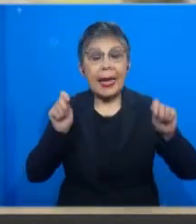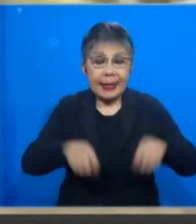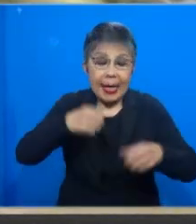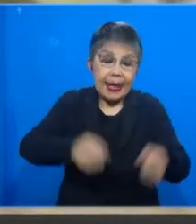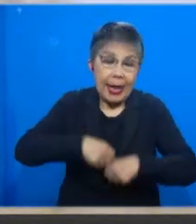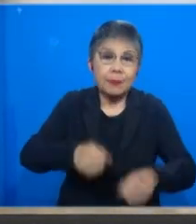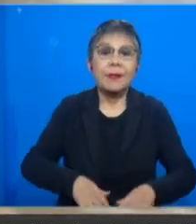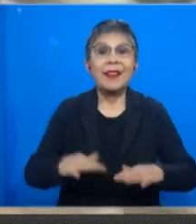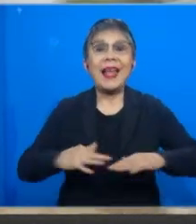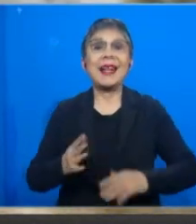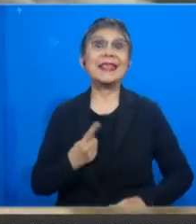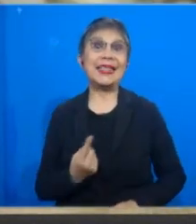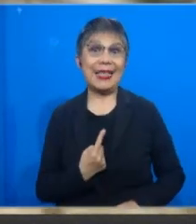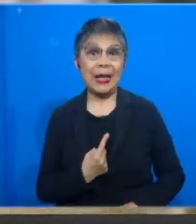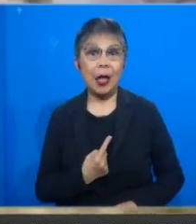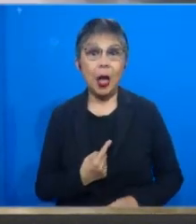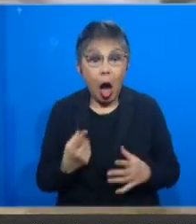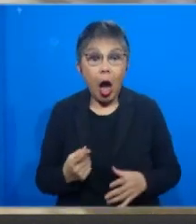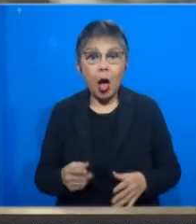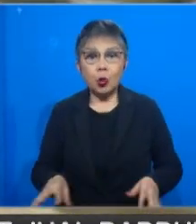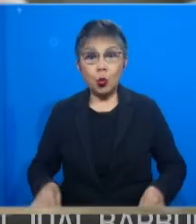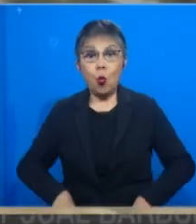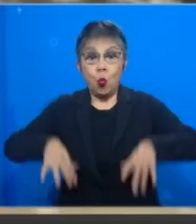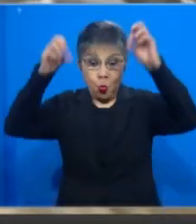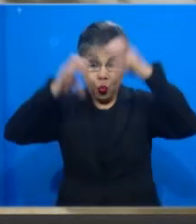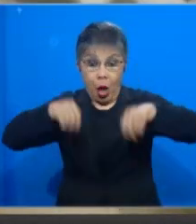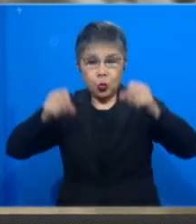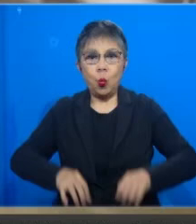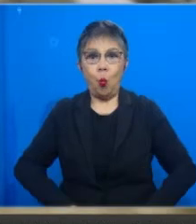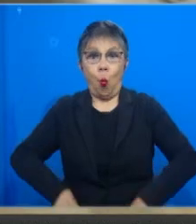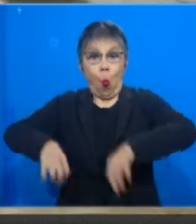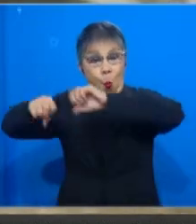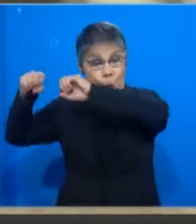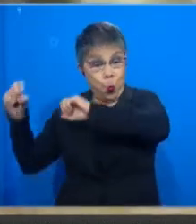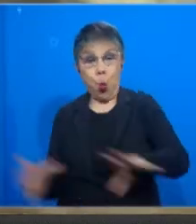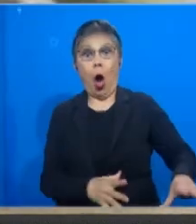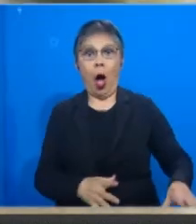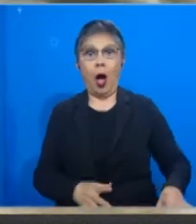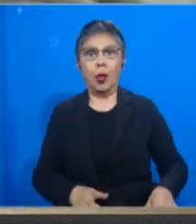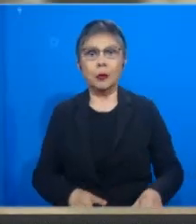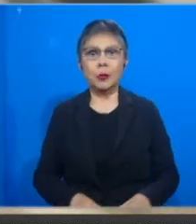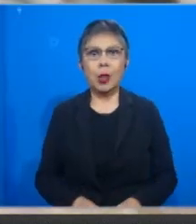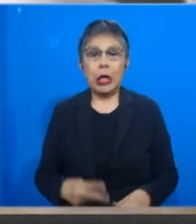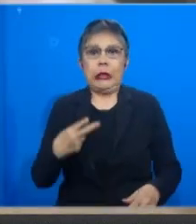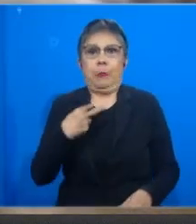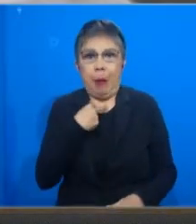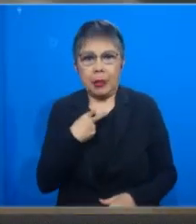menggarap kebunnya. Namun ia terhalang hujan deras. Beberapa saat kemudian air sungai meluap sehingga ia